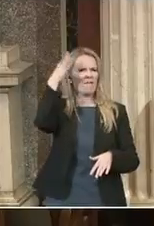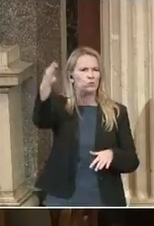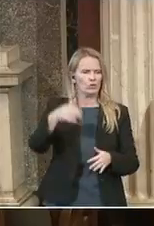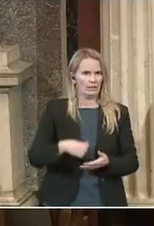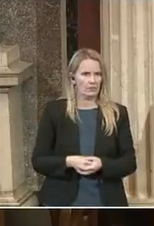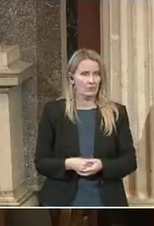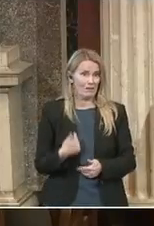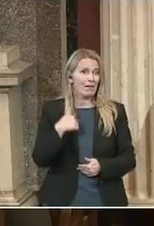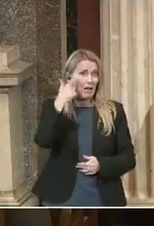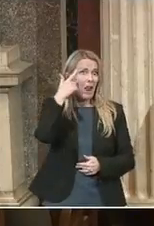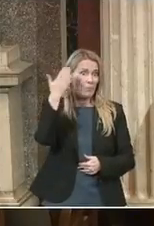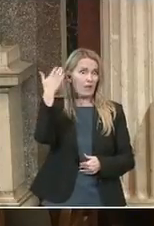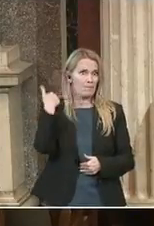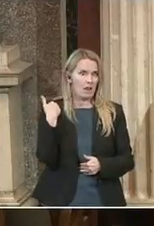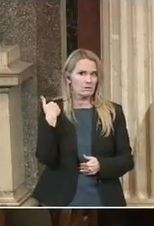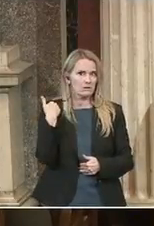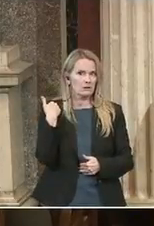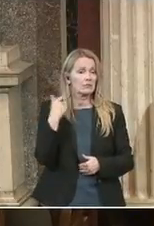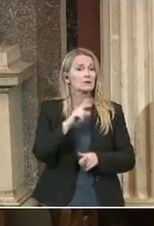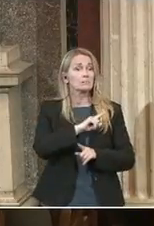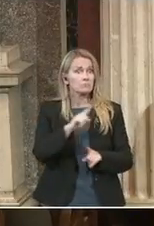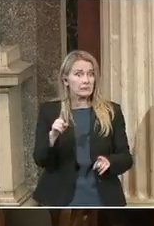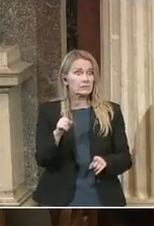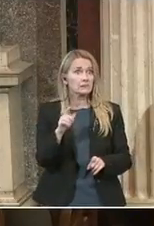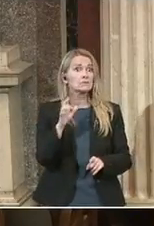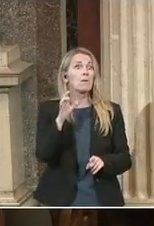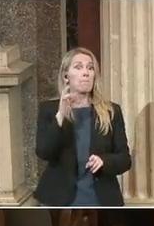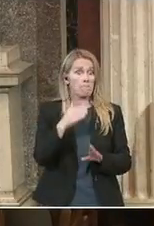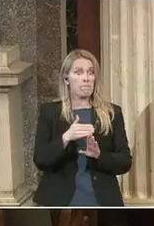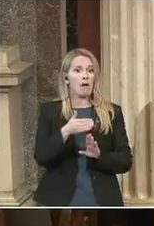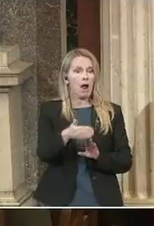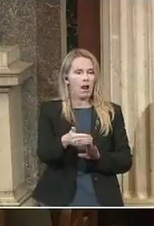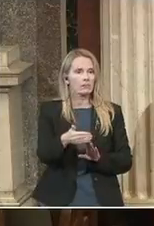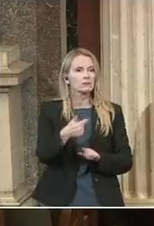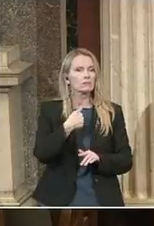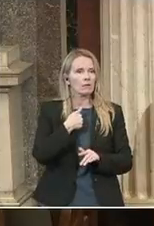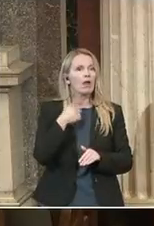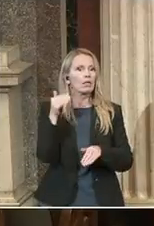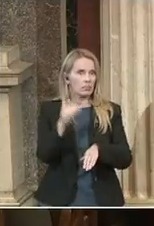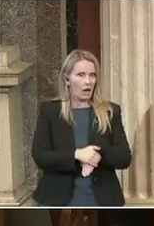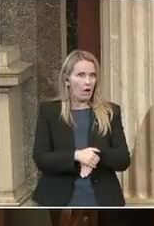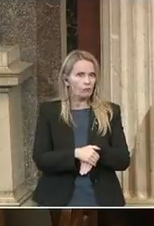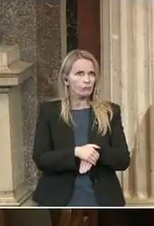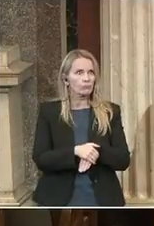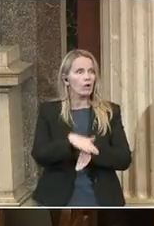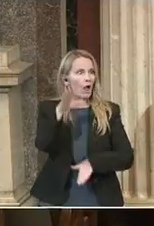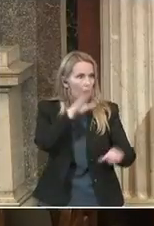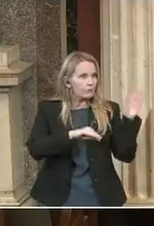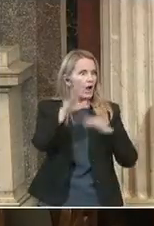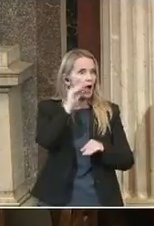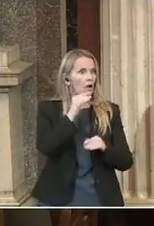empfunden bis ich sehr bald gemerkt habe erfahren habe